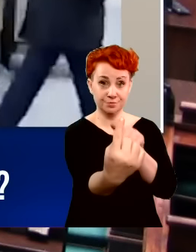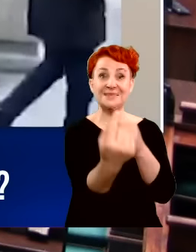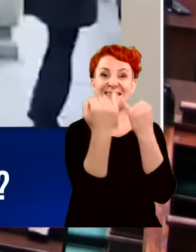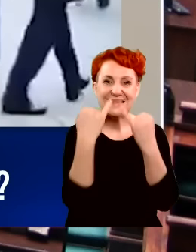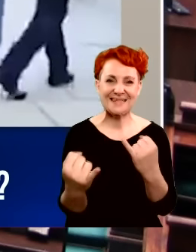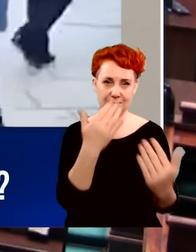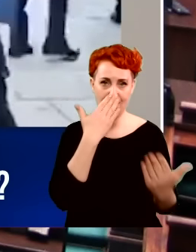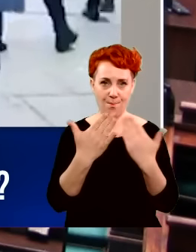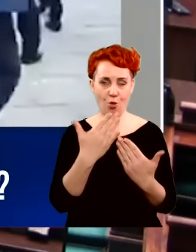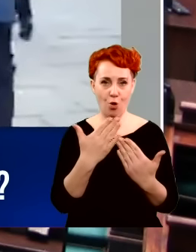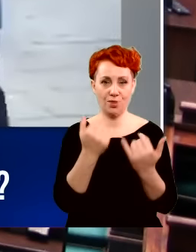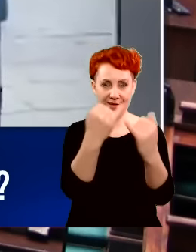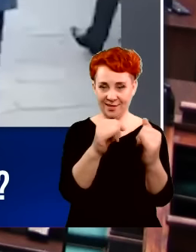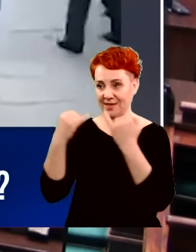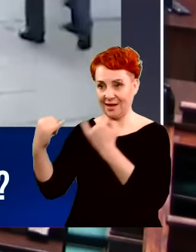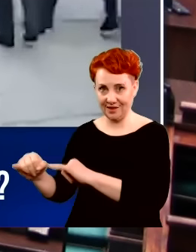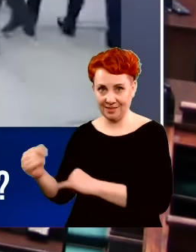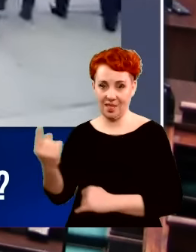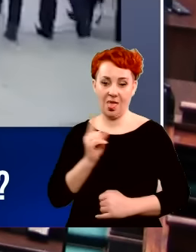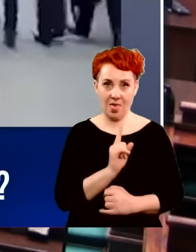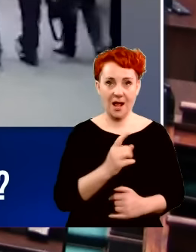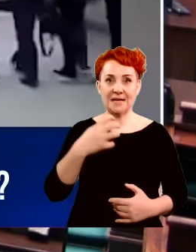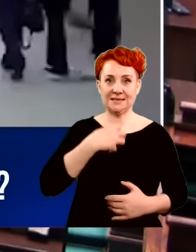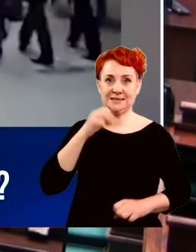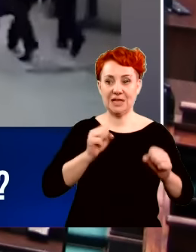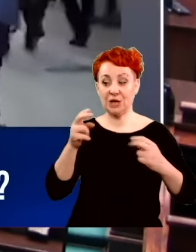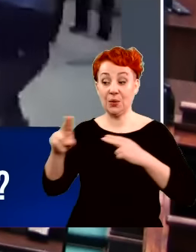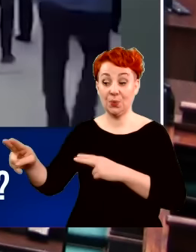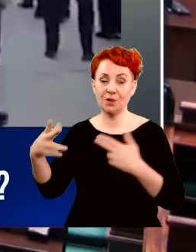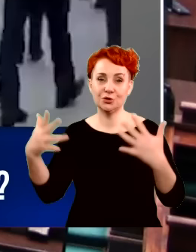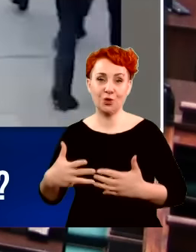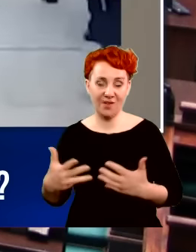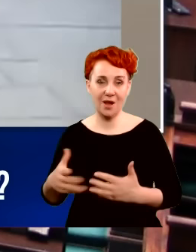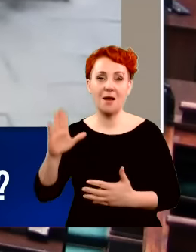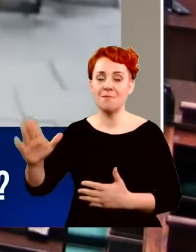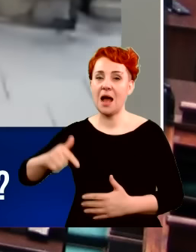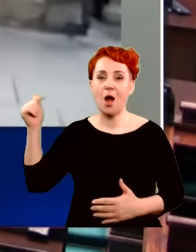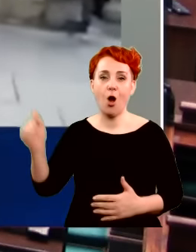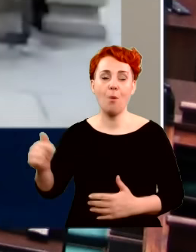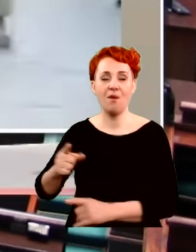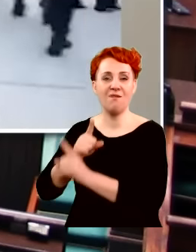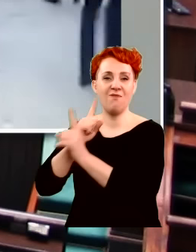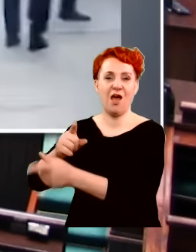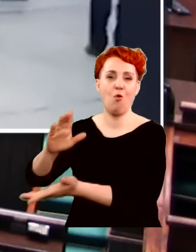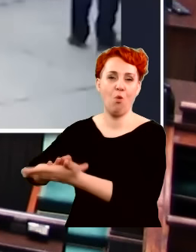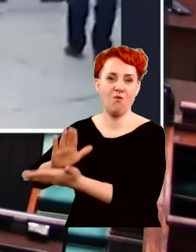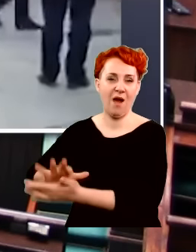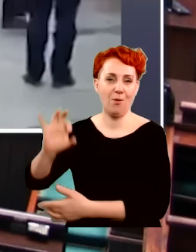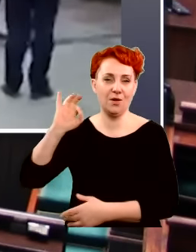wyrażają A wie że sędzia z państwa stowarzyszenia jest zobligowany do tego żeby stosować uchwały